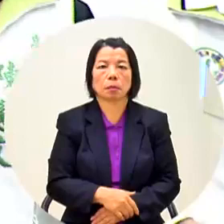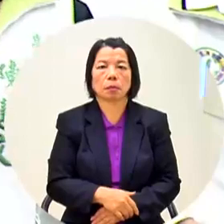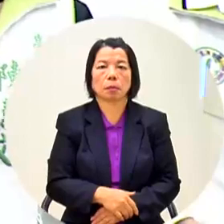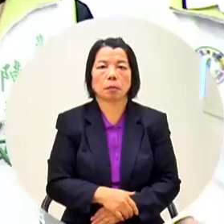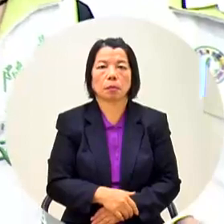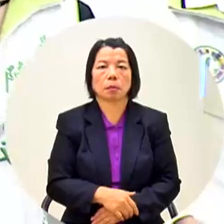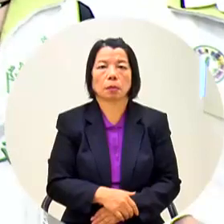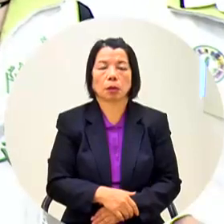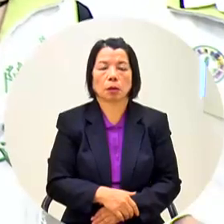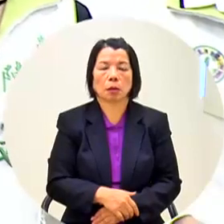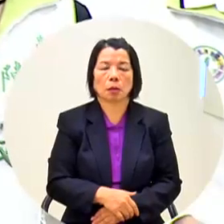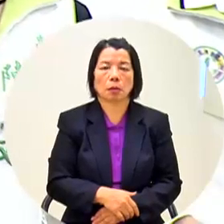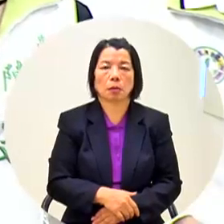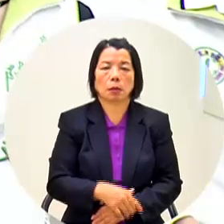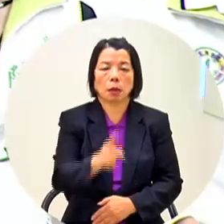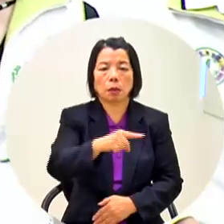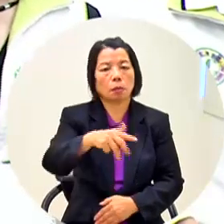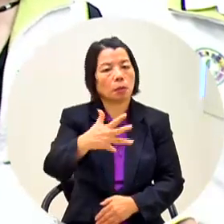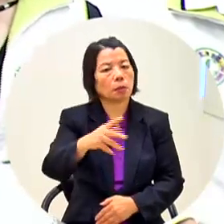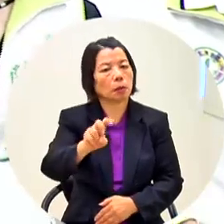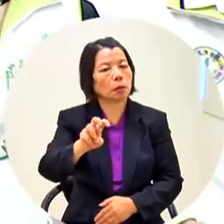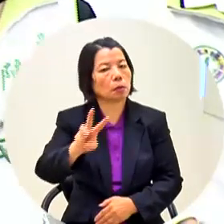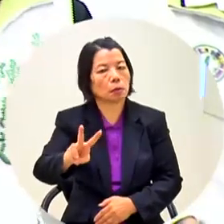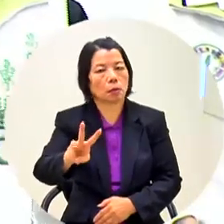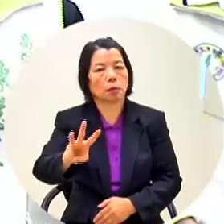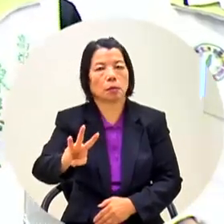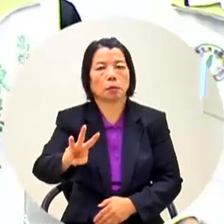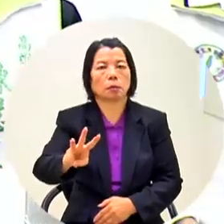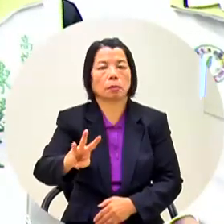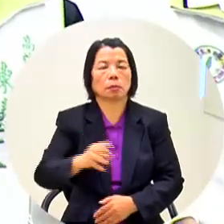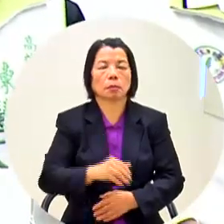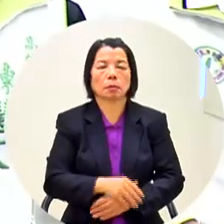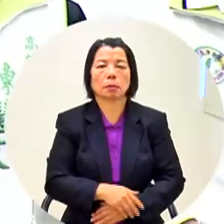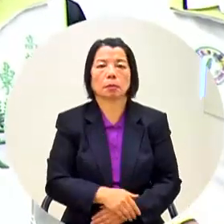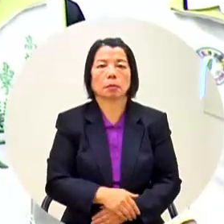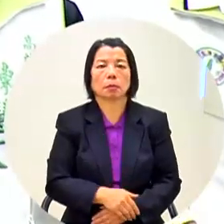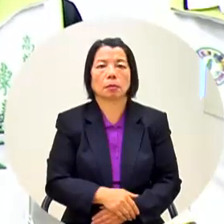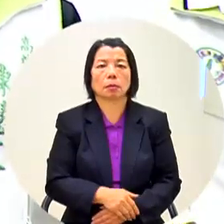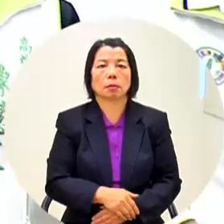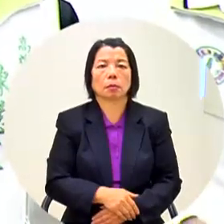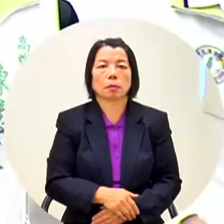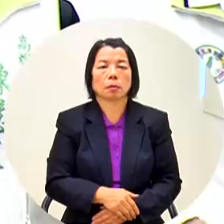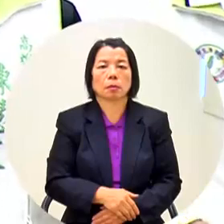达到1823个哦。 有承诺。